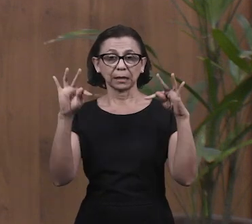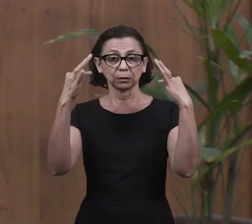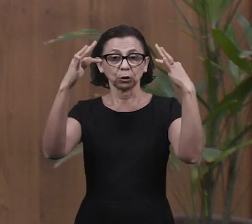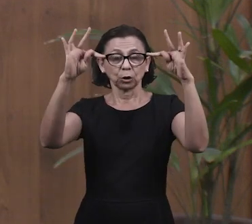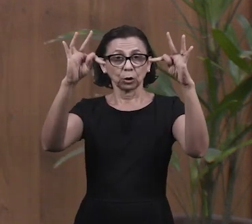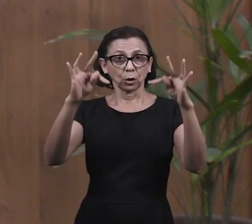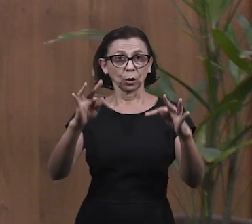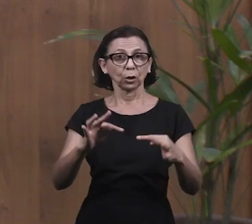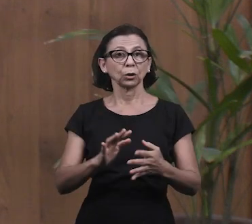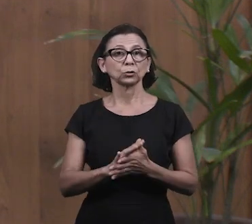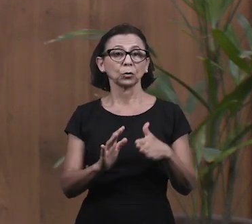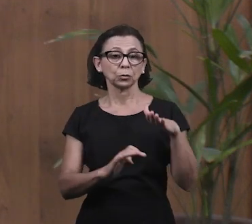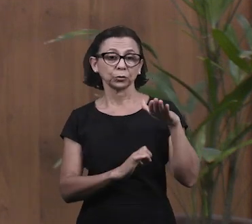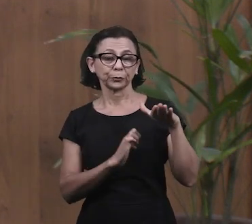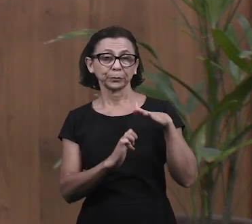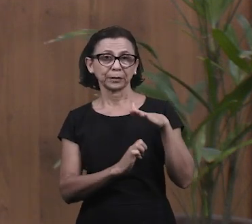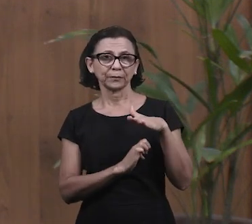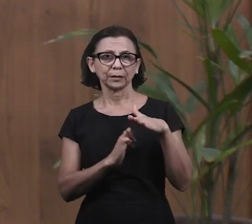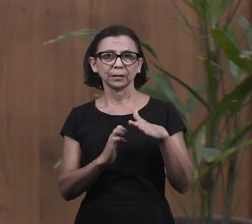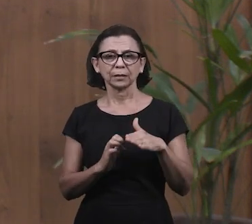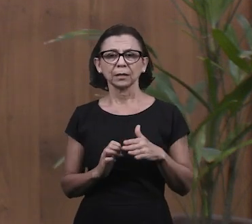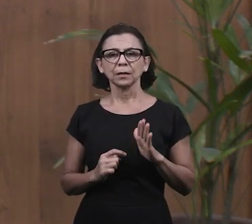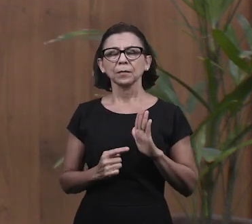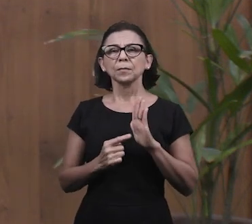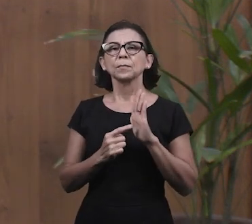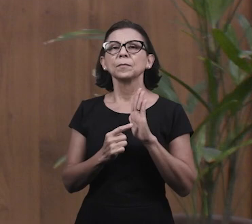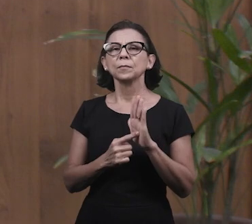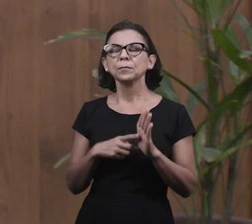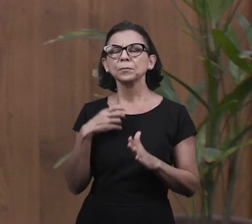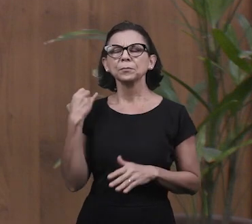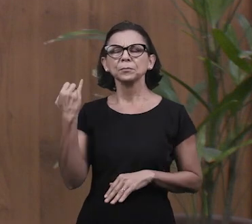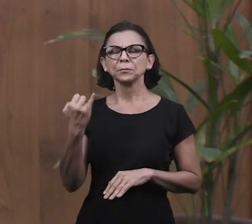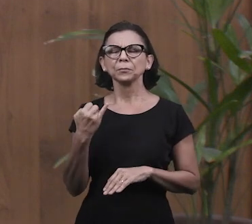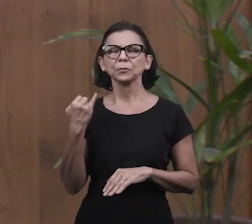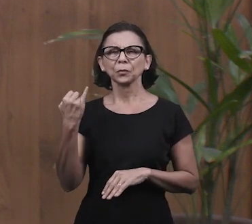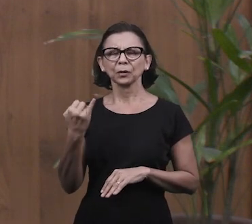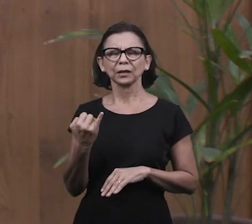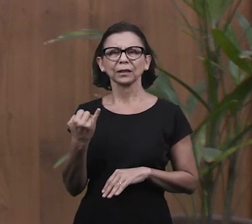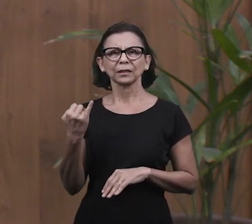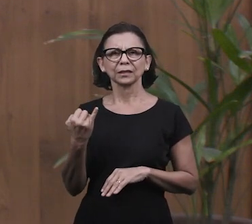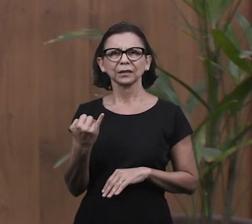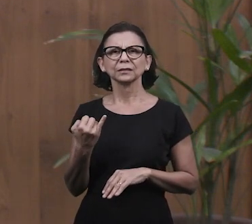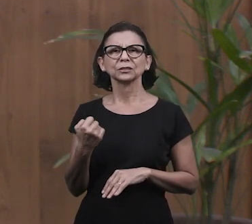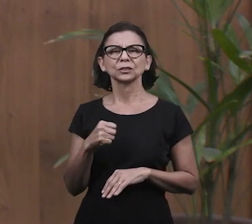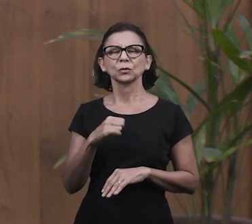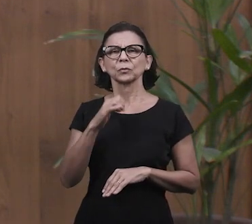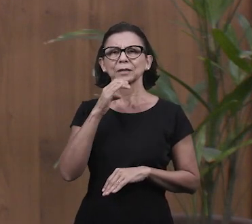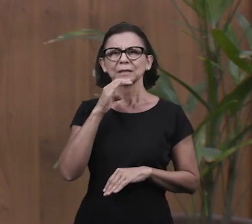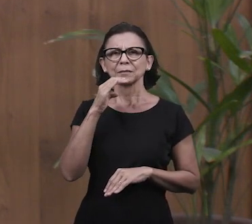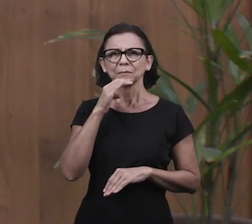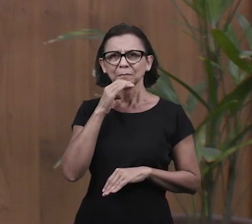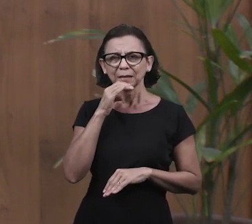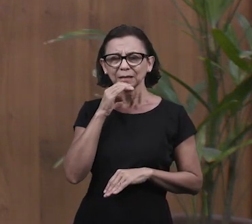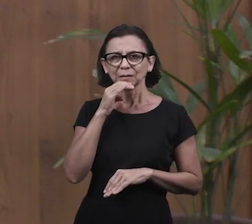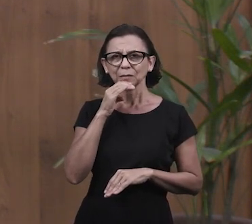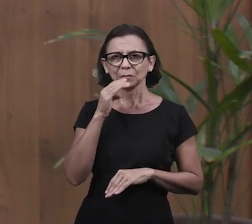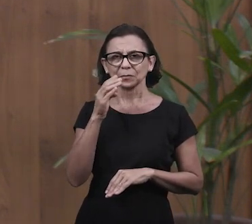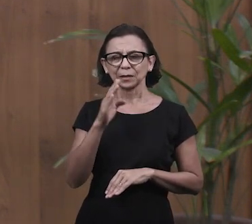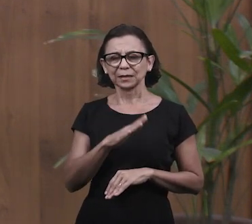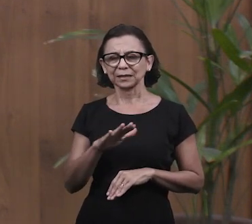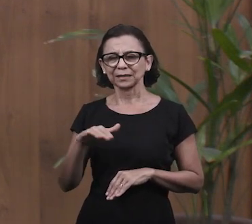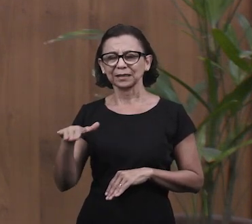comme quelque chose donc fait maison. Cela se montre